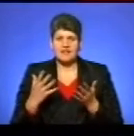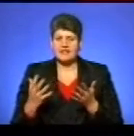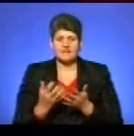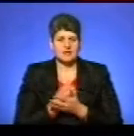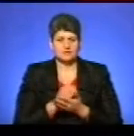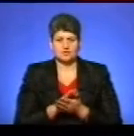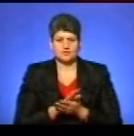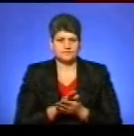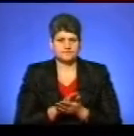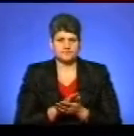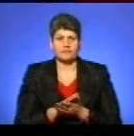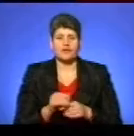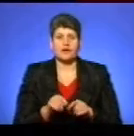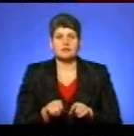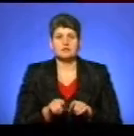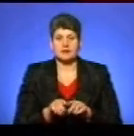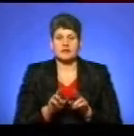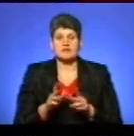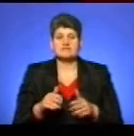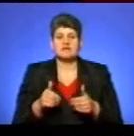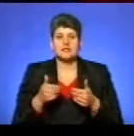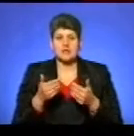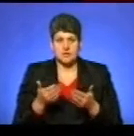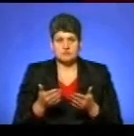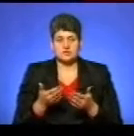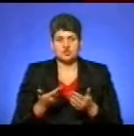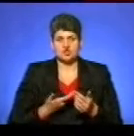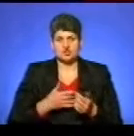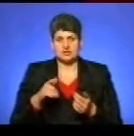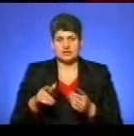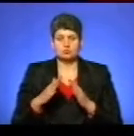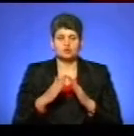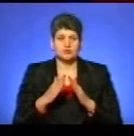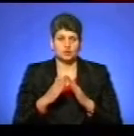вдалося. А так як звертаються жителі будинку